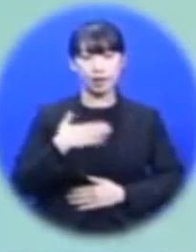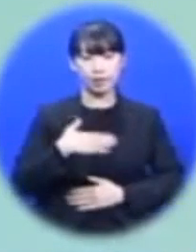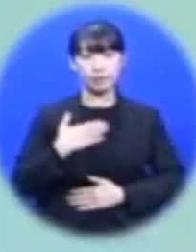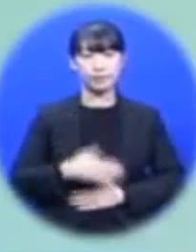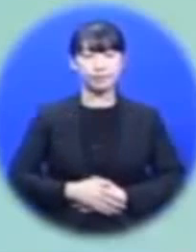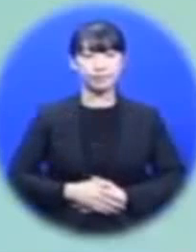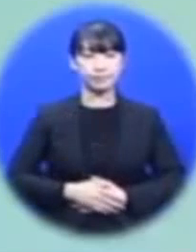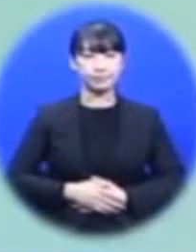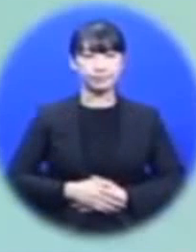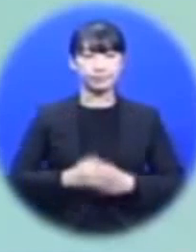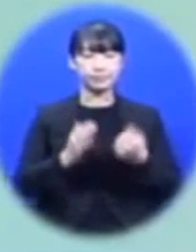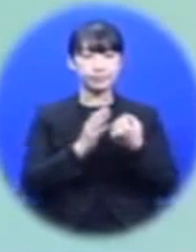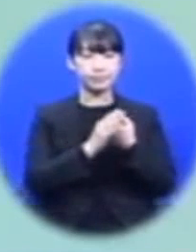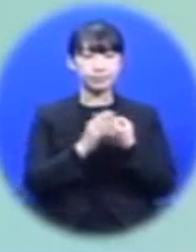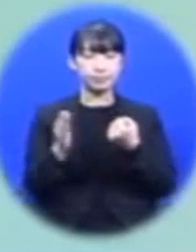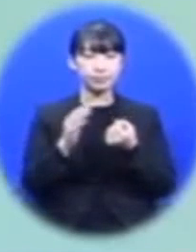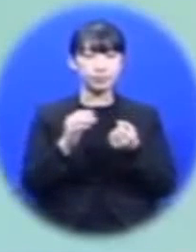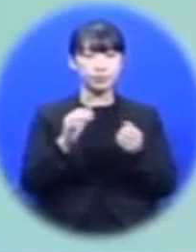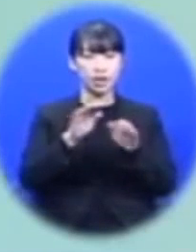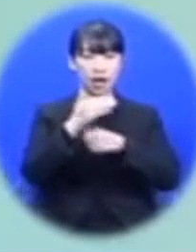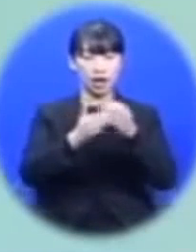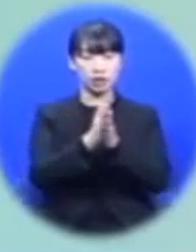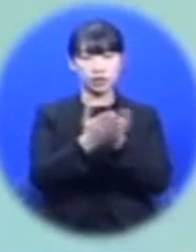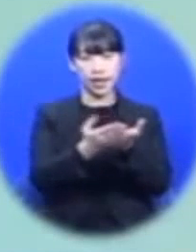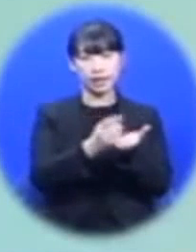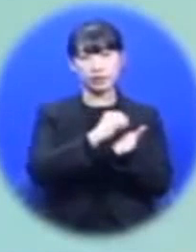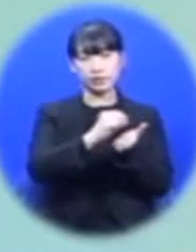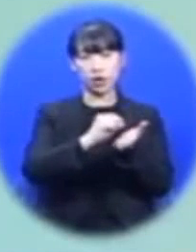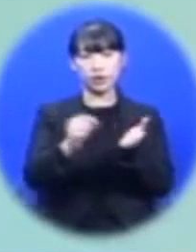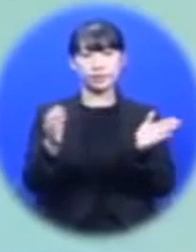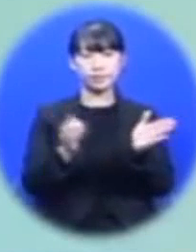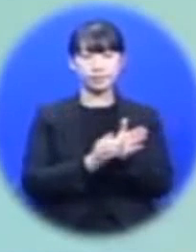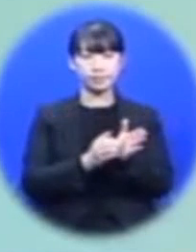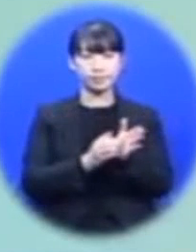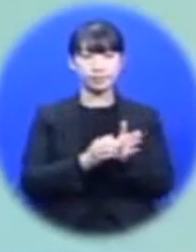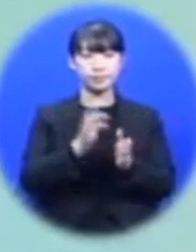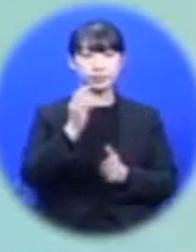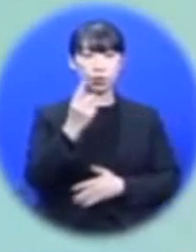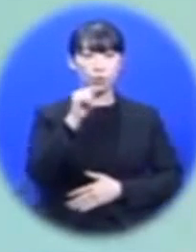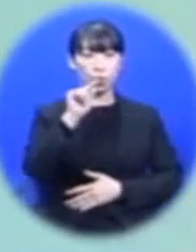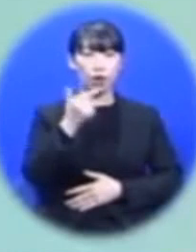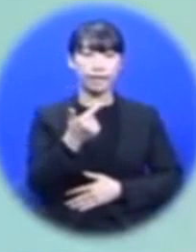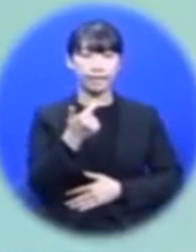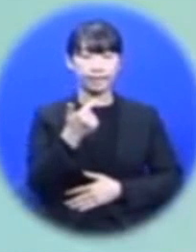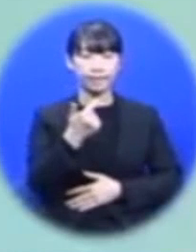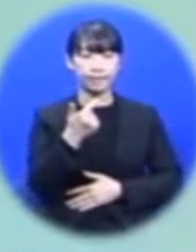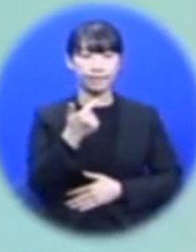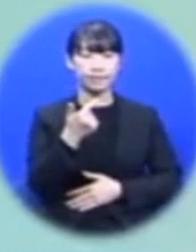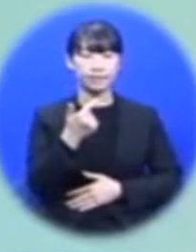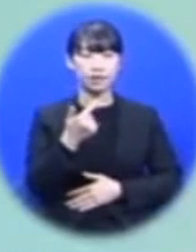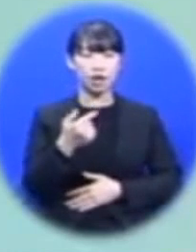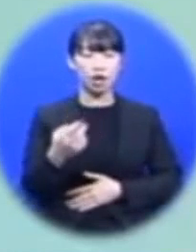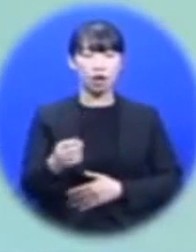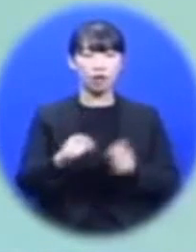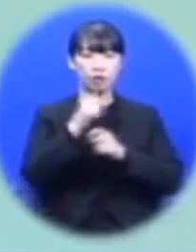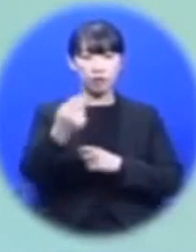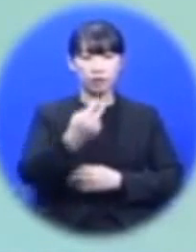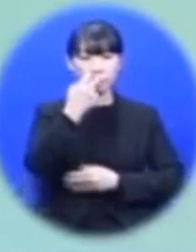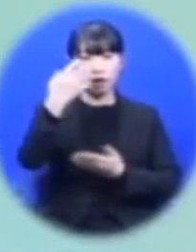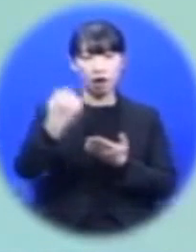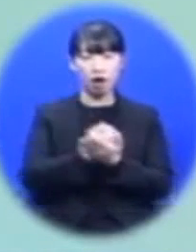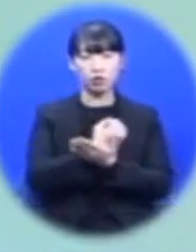때문에 이런 성경이 쓰여진 겁니다 요한 사도는 그저 영생을 가진 사람 정도가